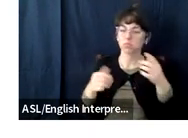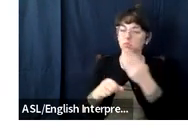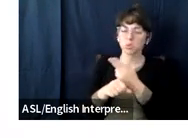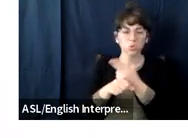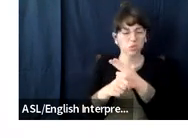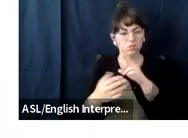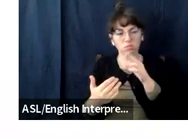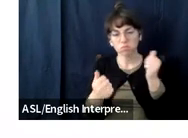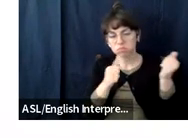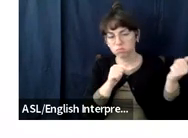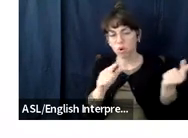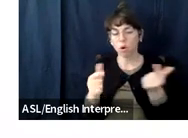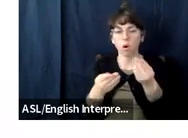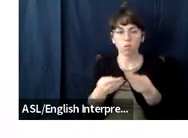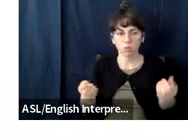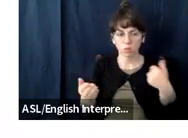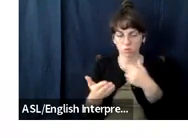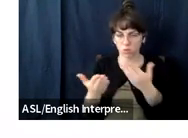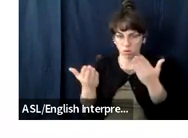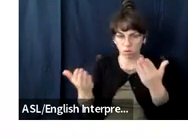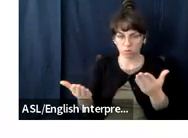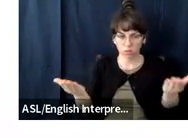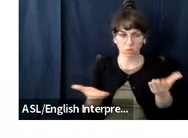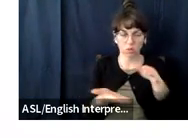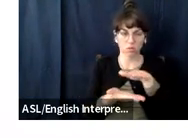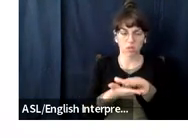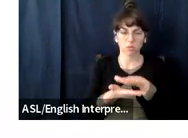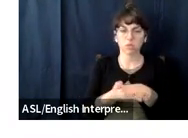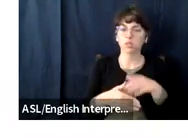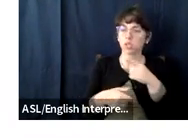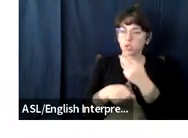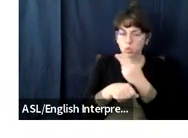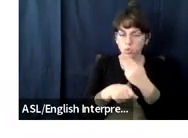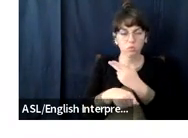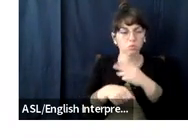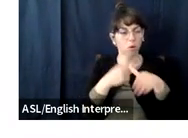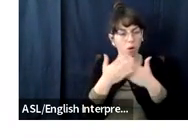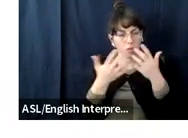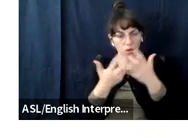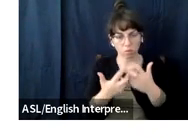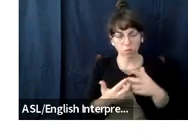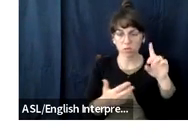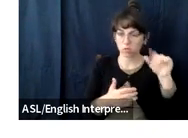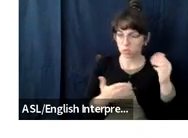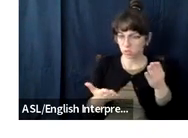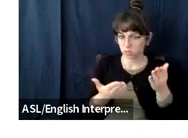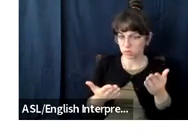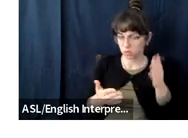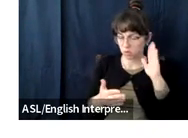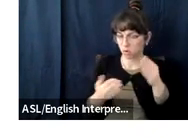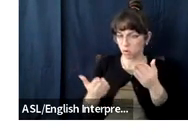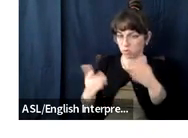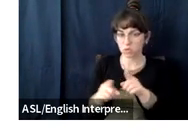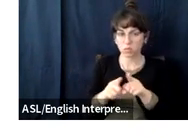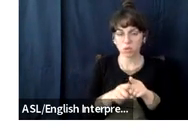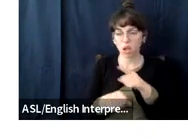we offer, use all your accommodations that disability services might offer as well. And be able to benefit from all